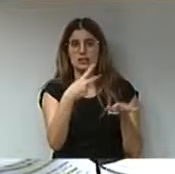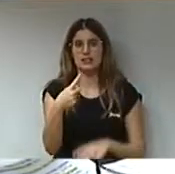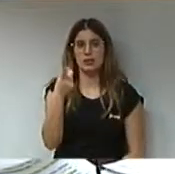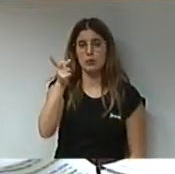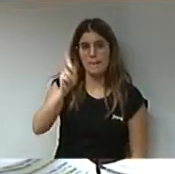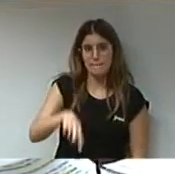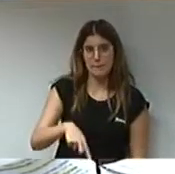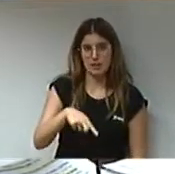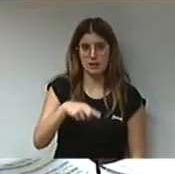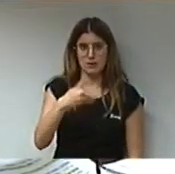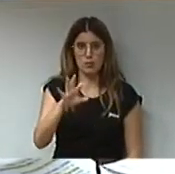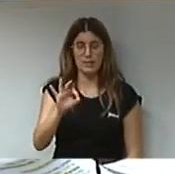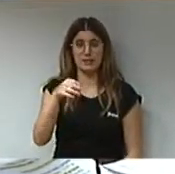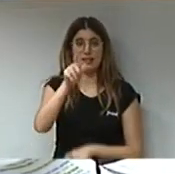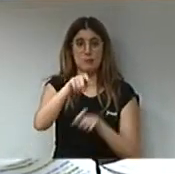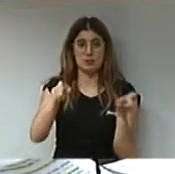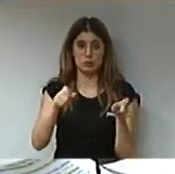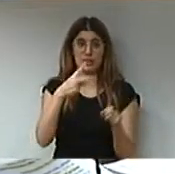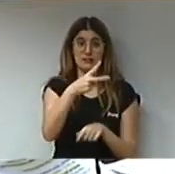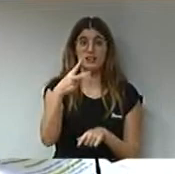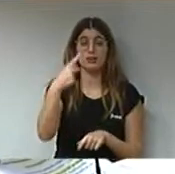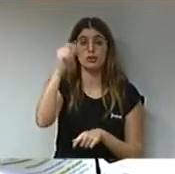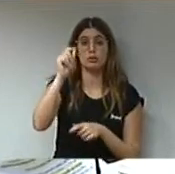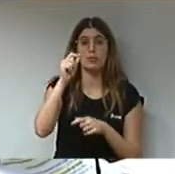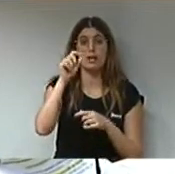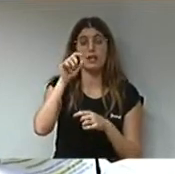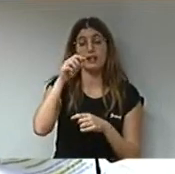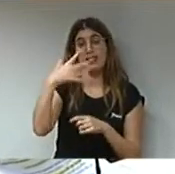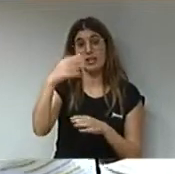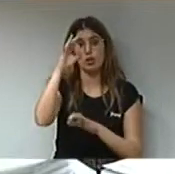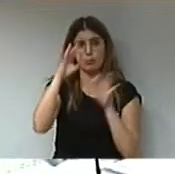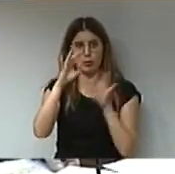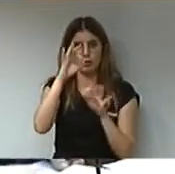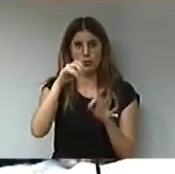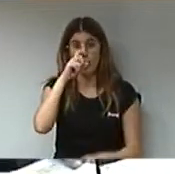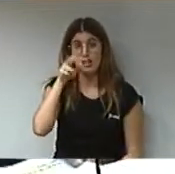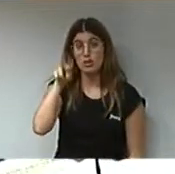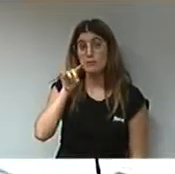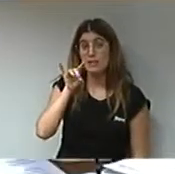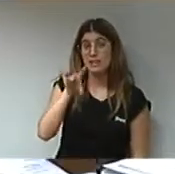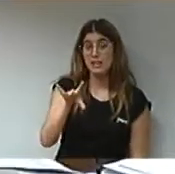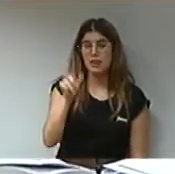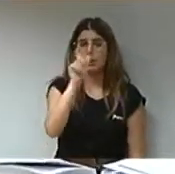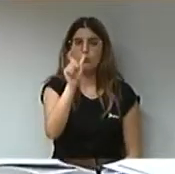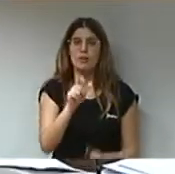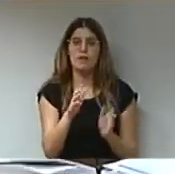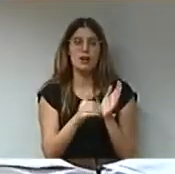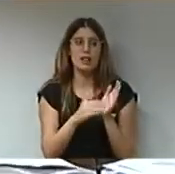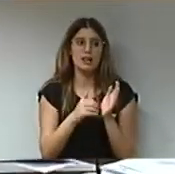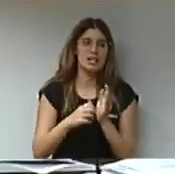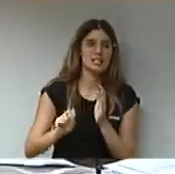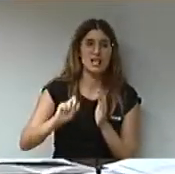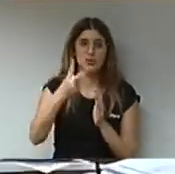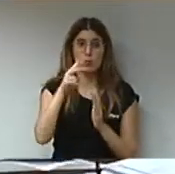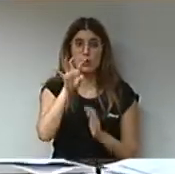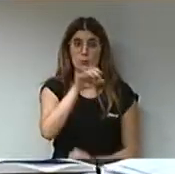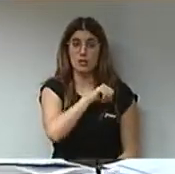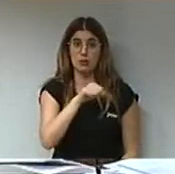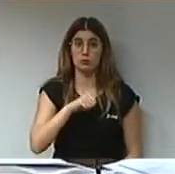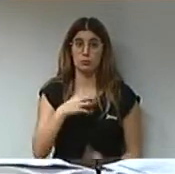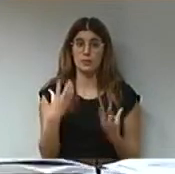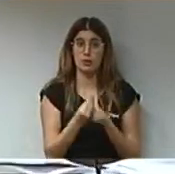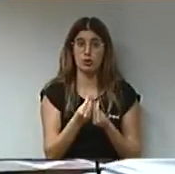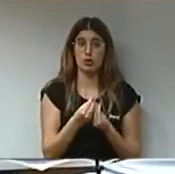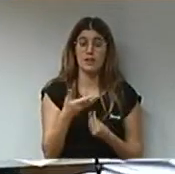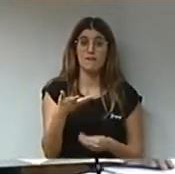371.084 persones, un 22,5%. Des del 2015, la Comunitat Valenciana és la segona comunitat en Espanya, junt a